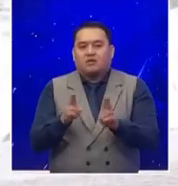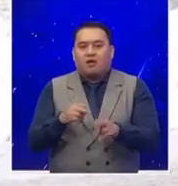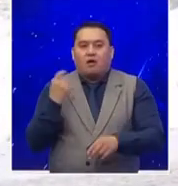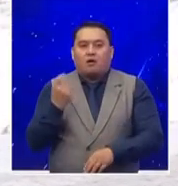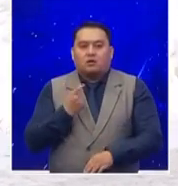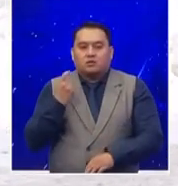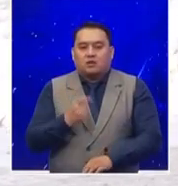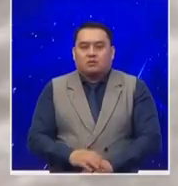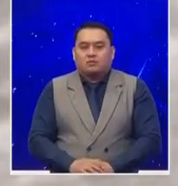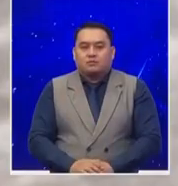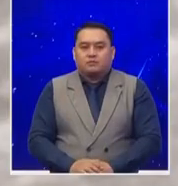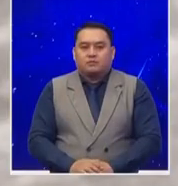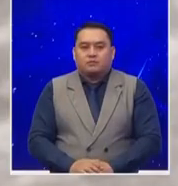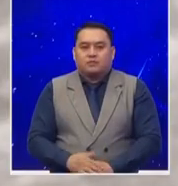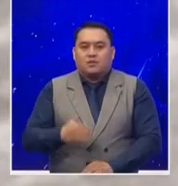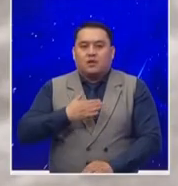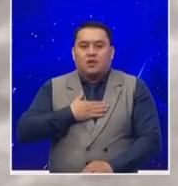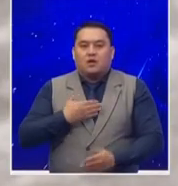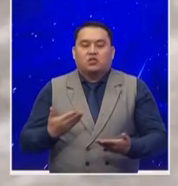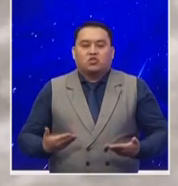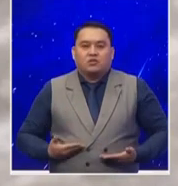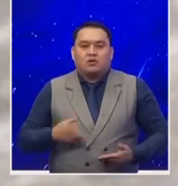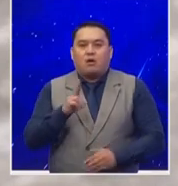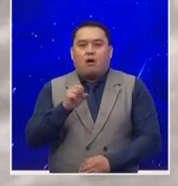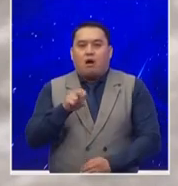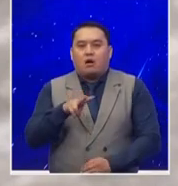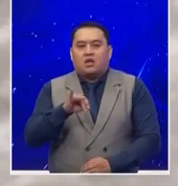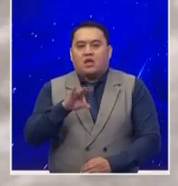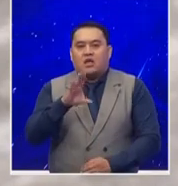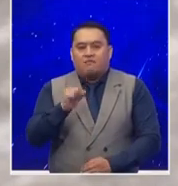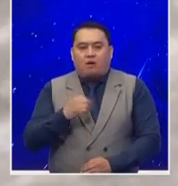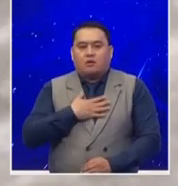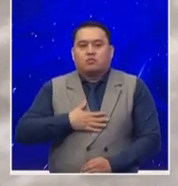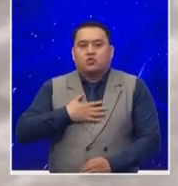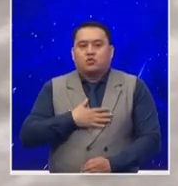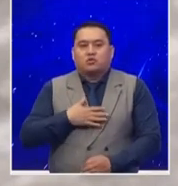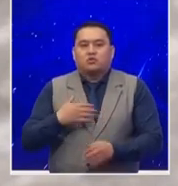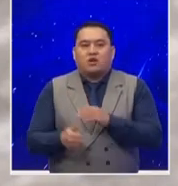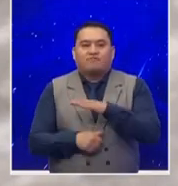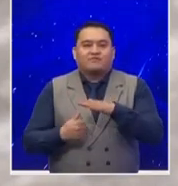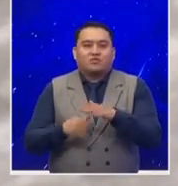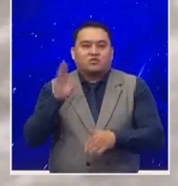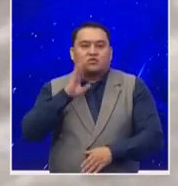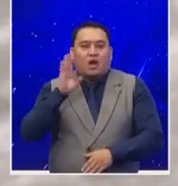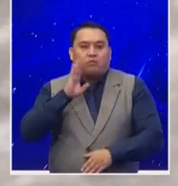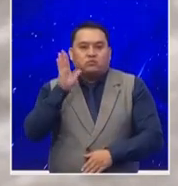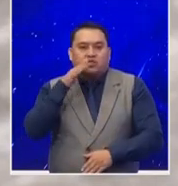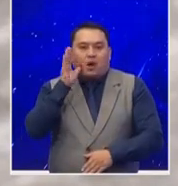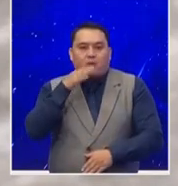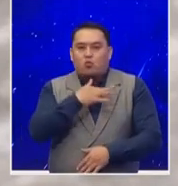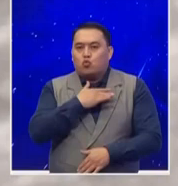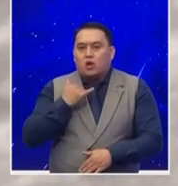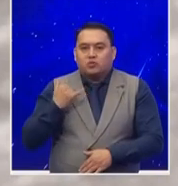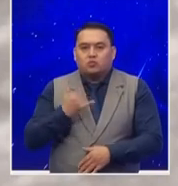говорят местные жители. Я живу по улице Калиева. Нас беспокоят бродячие собаки. Их очень много на